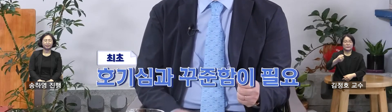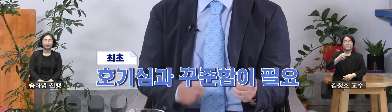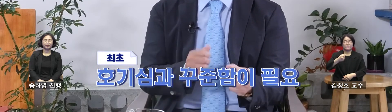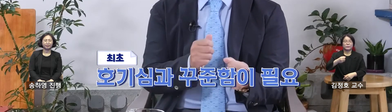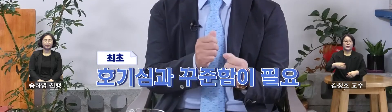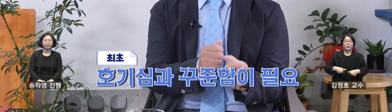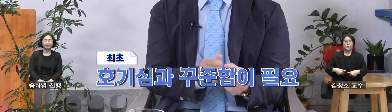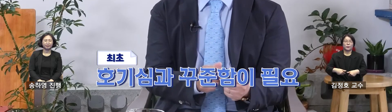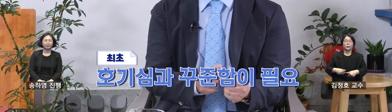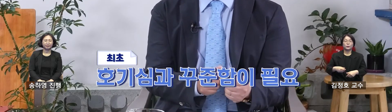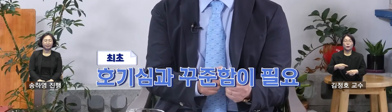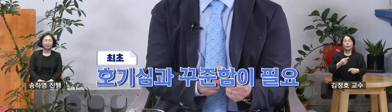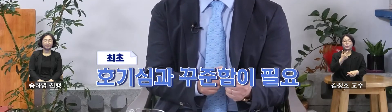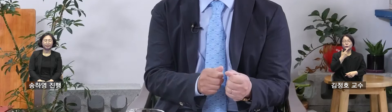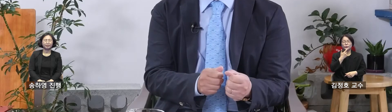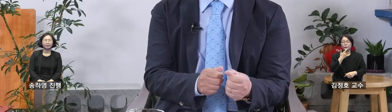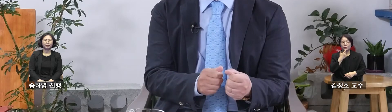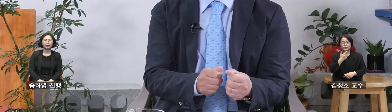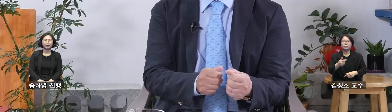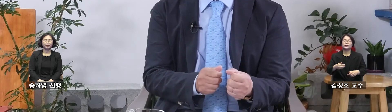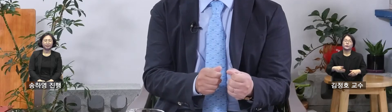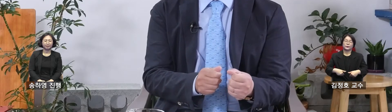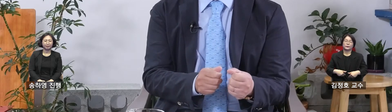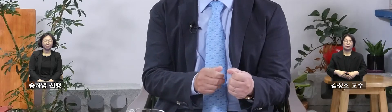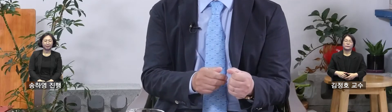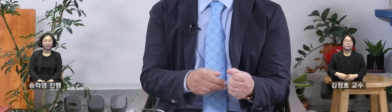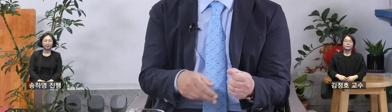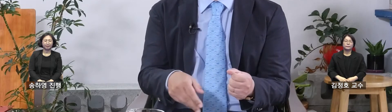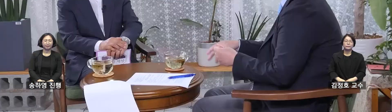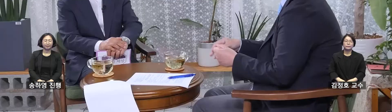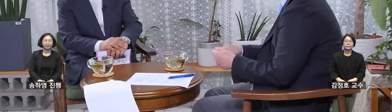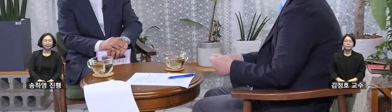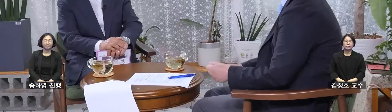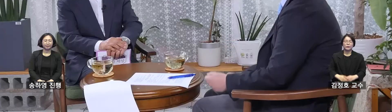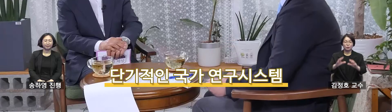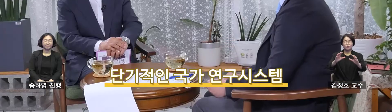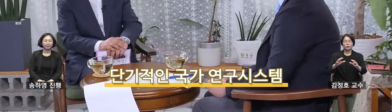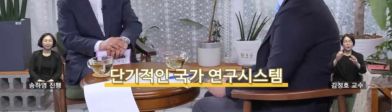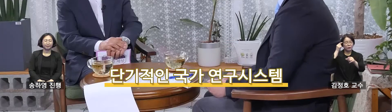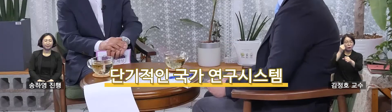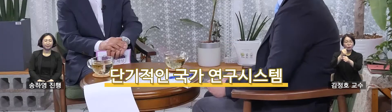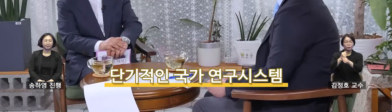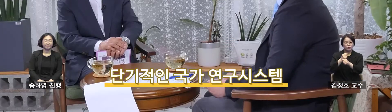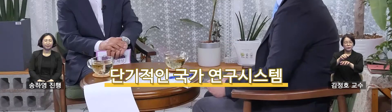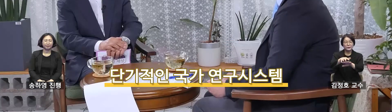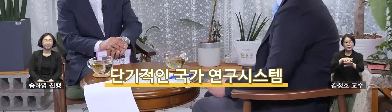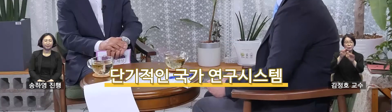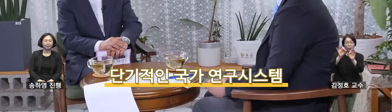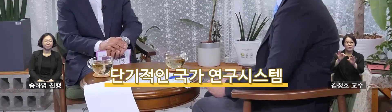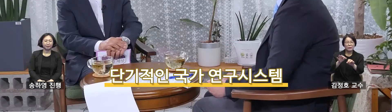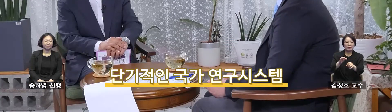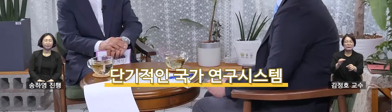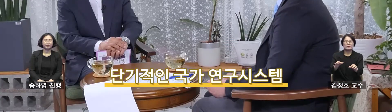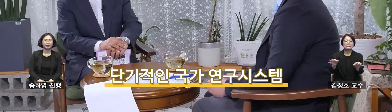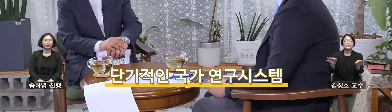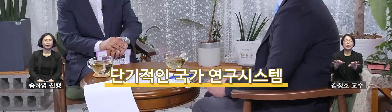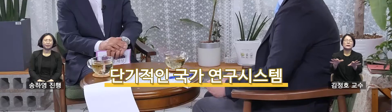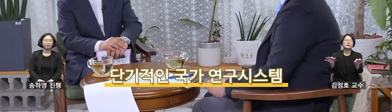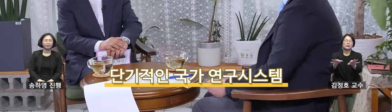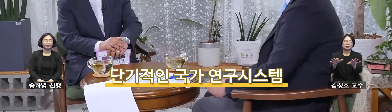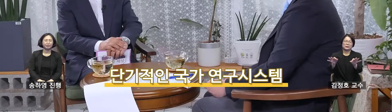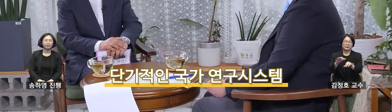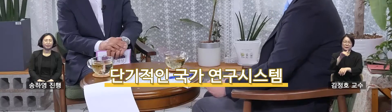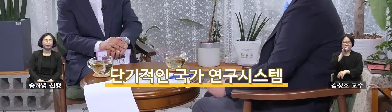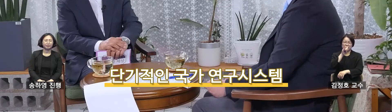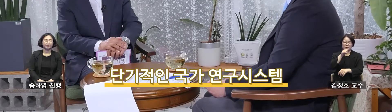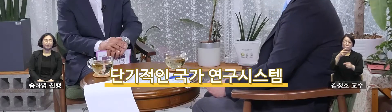있어야 되고 꾸준해야 된다는 게 있습니다. 근데 우리 이제 국가 연구 시스템이 되게 단기적입니다. 그러니까